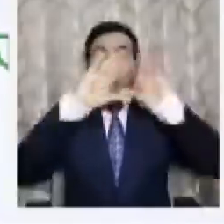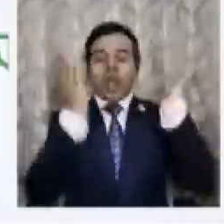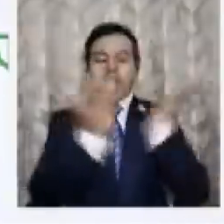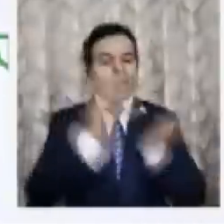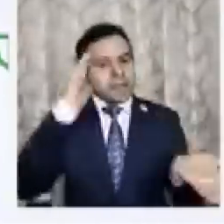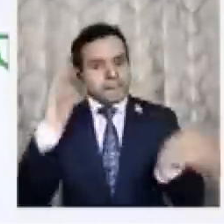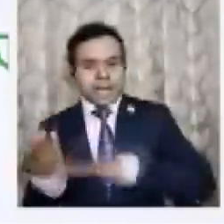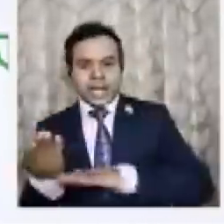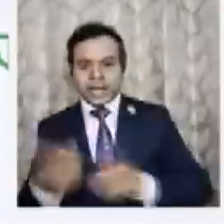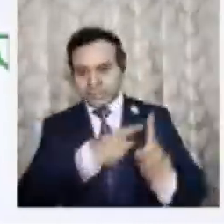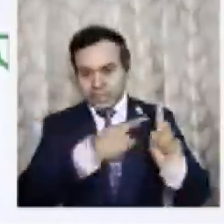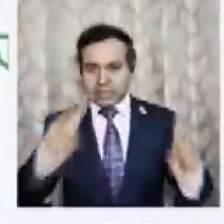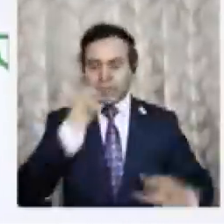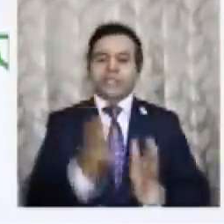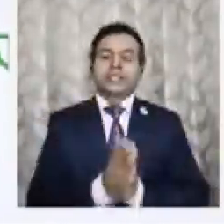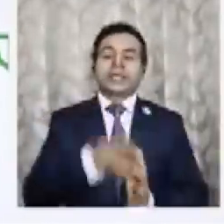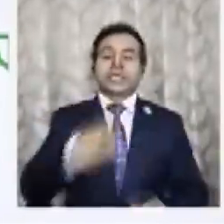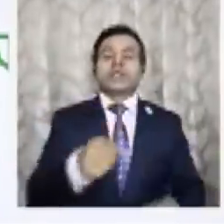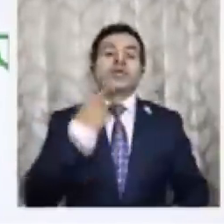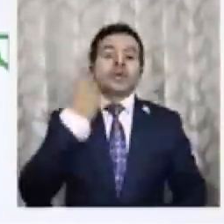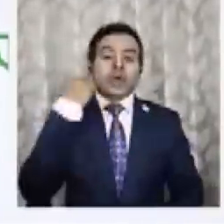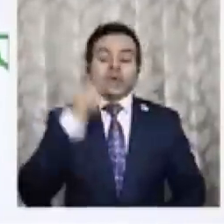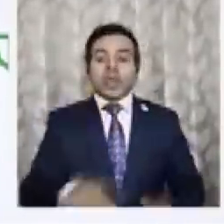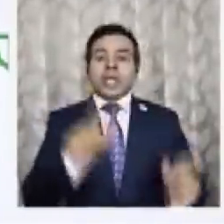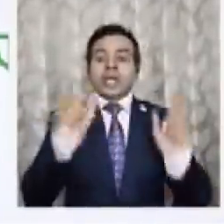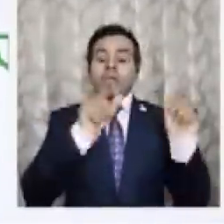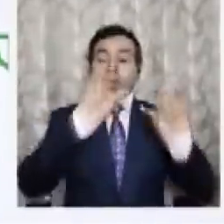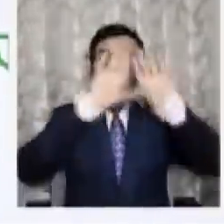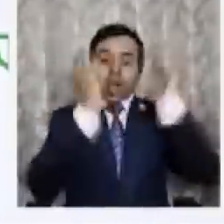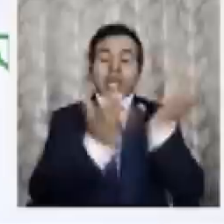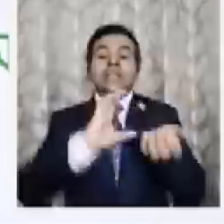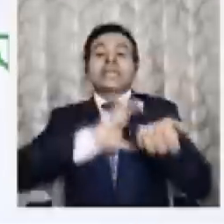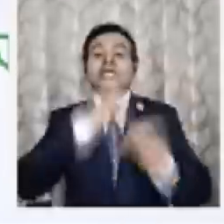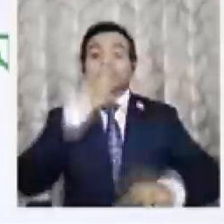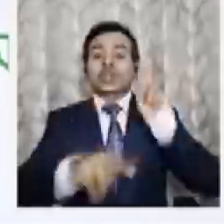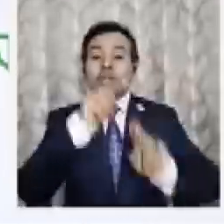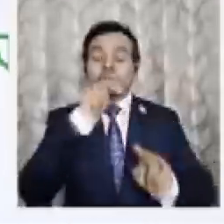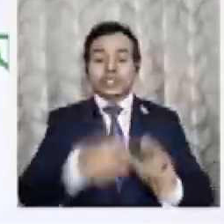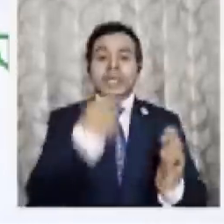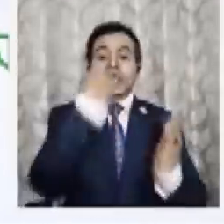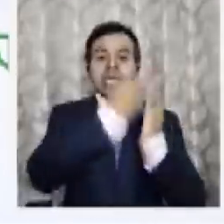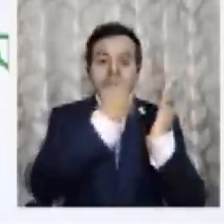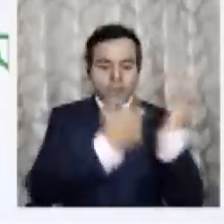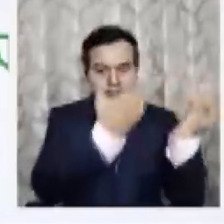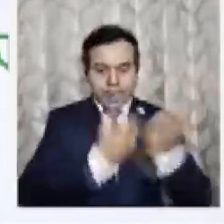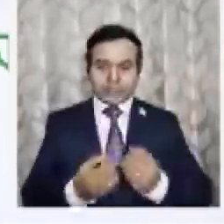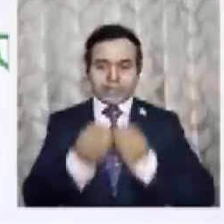4,857 জন। এই তথ্যগুলো আমরা দক্ষিণ পূর্ব এশিয়া এবং বিশ্ব পরিস্থিতির তথ্য সংগ্রহ করেছি সিচুয়েশন রিপোর্ট বিশ্ব স্বাস্থ্য